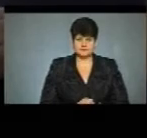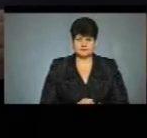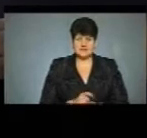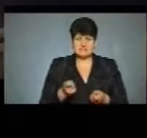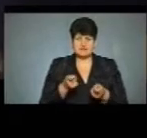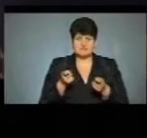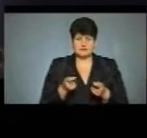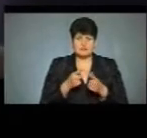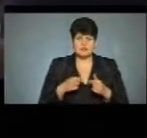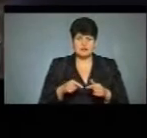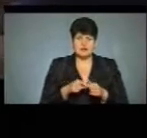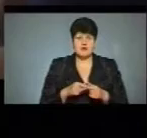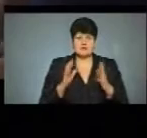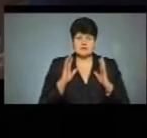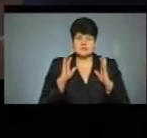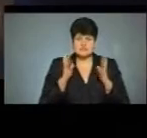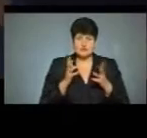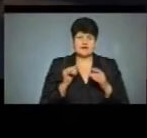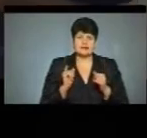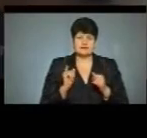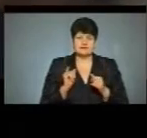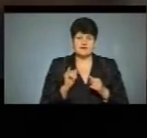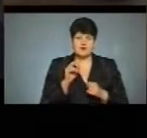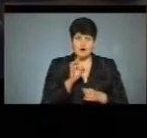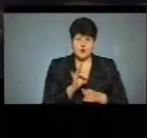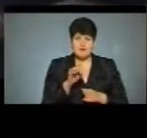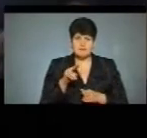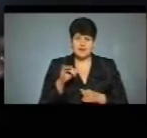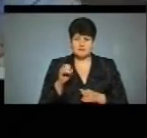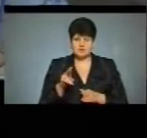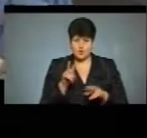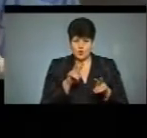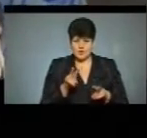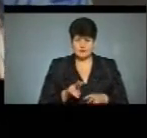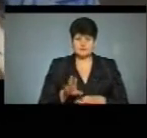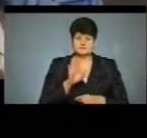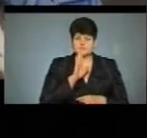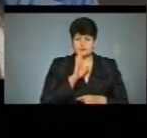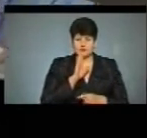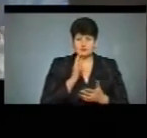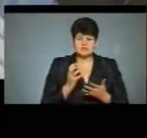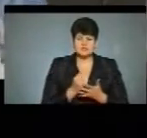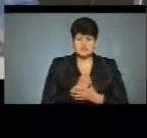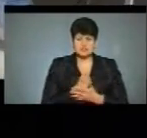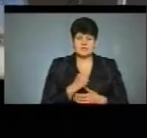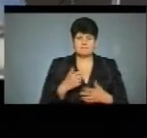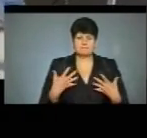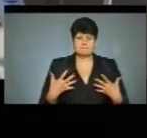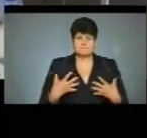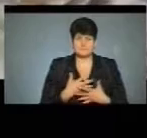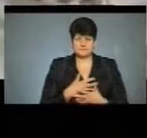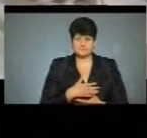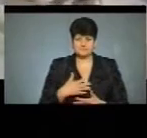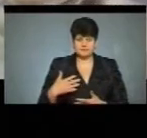Завідувач відділення анестезіології та інтенсивної терапії Роман Пилипчук оглядає пацієнтку, у якої діагностували вірусну бактерійну пневмонію,